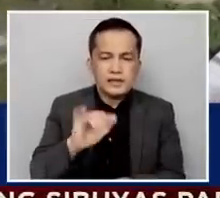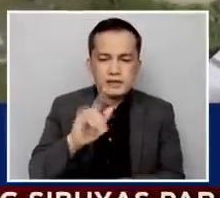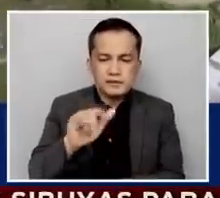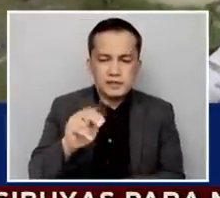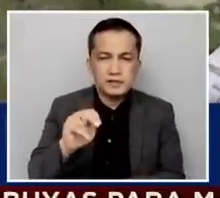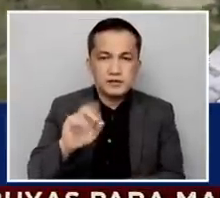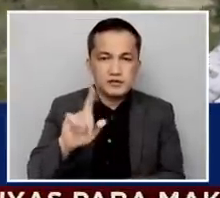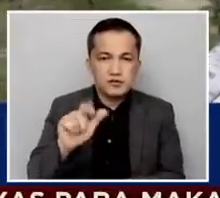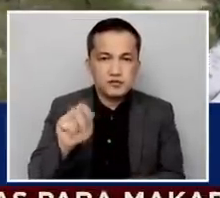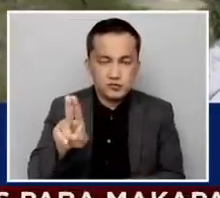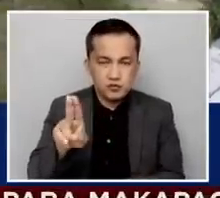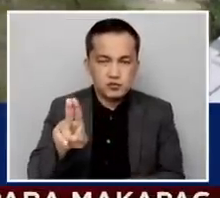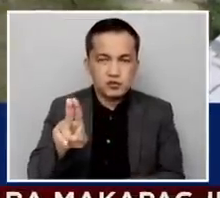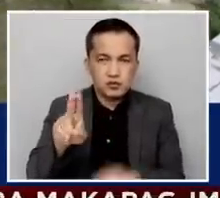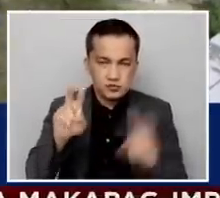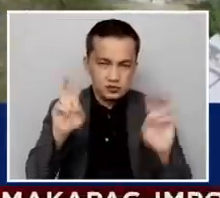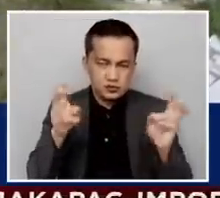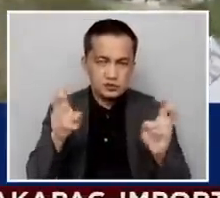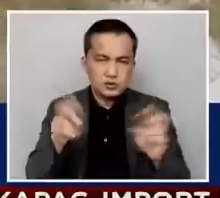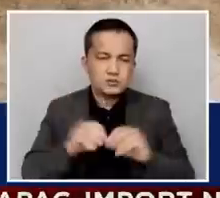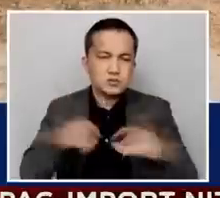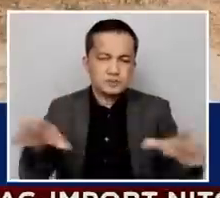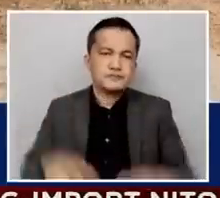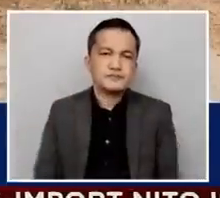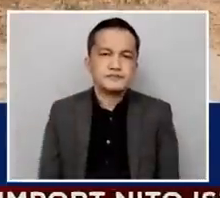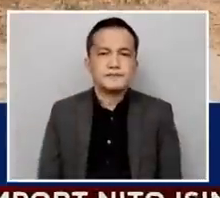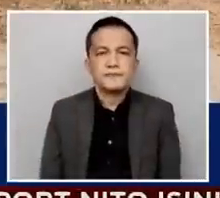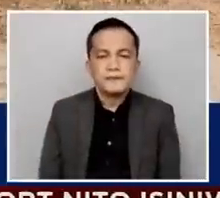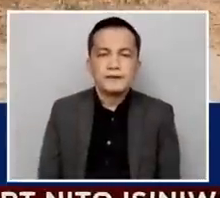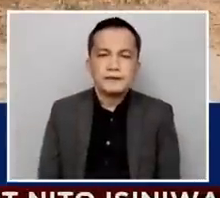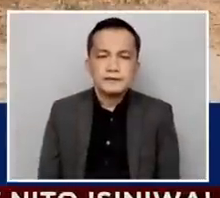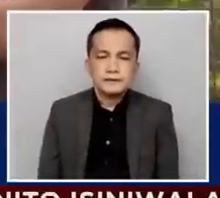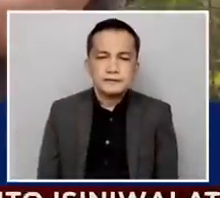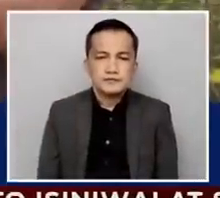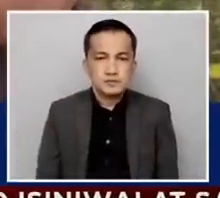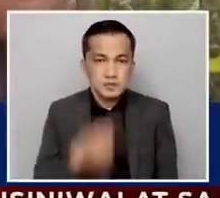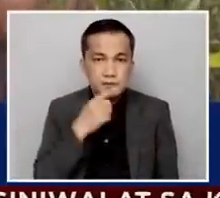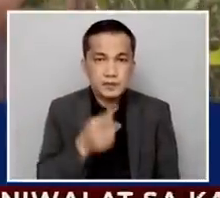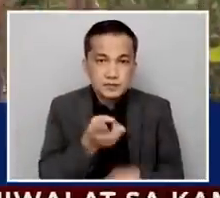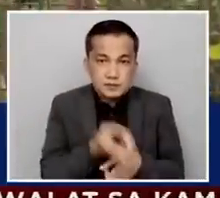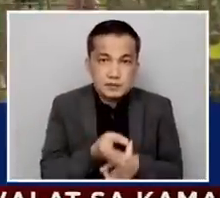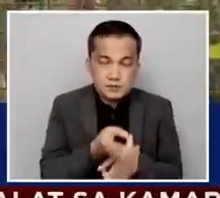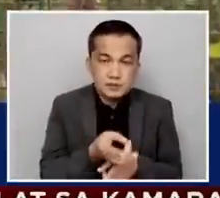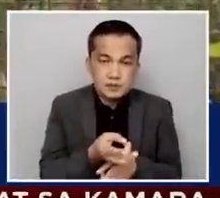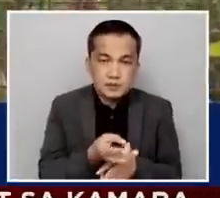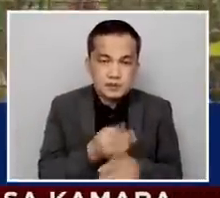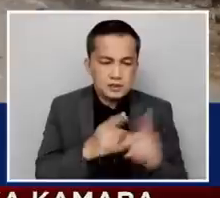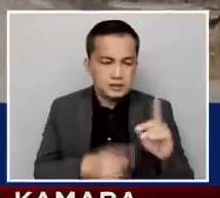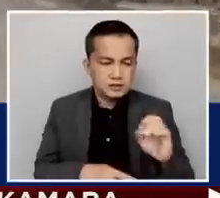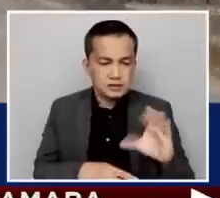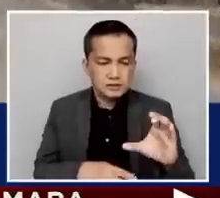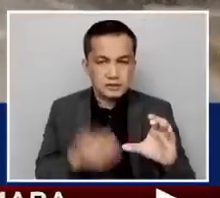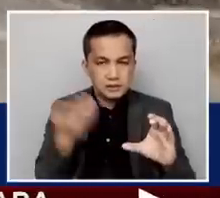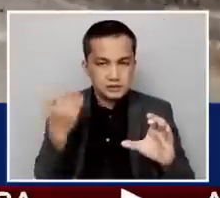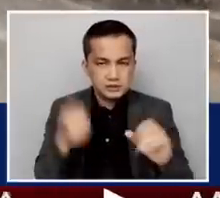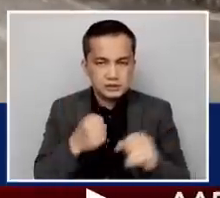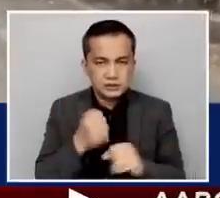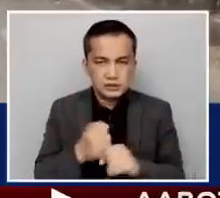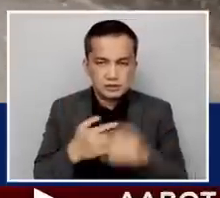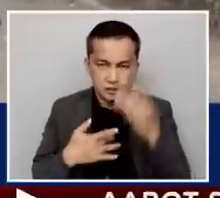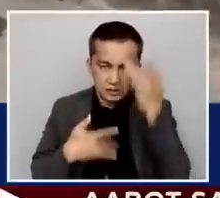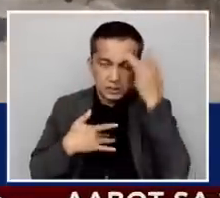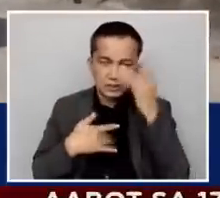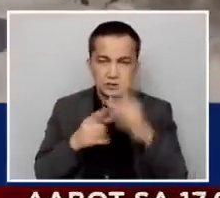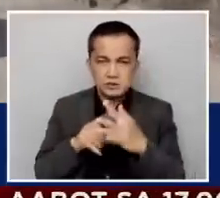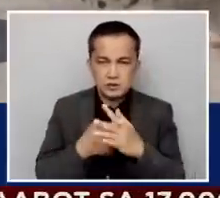influenza o mas kilala bilang bird flu. Ayon sa caretaker, Disyembre pa nang magsimulang magkasakit ang ilang